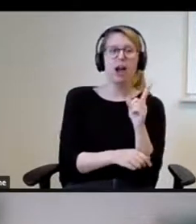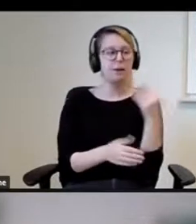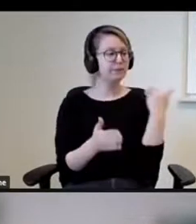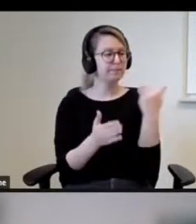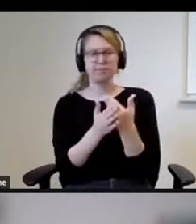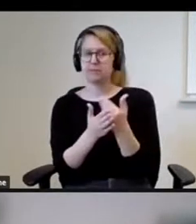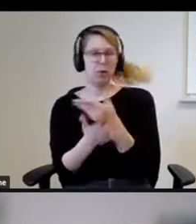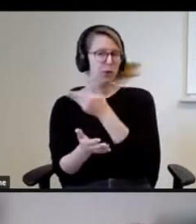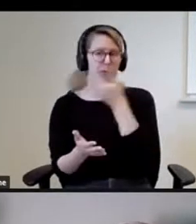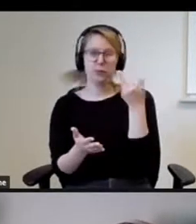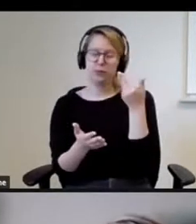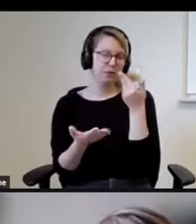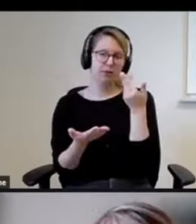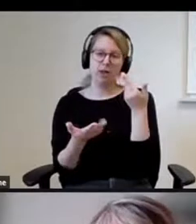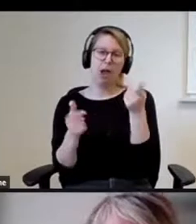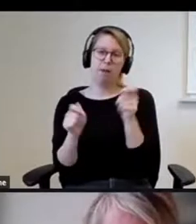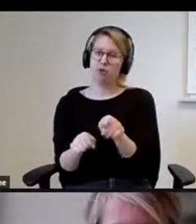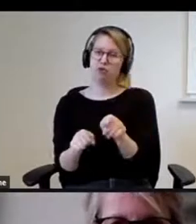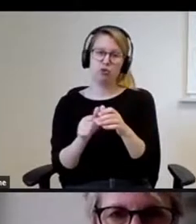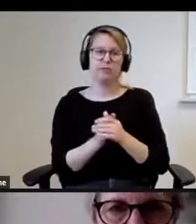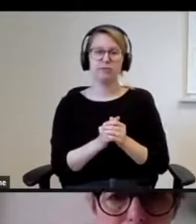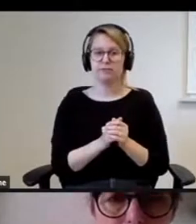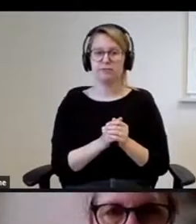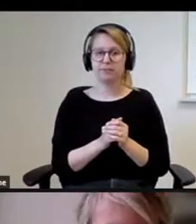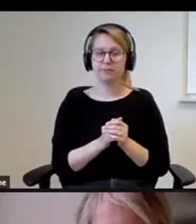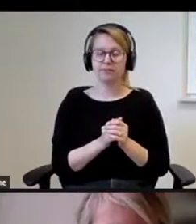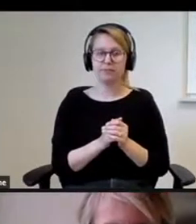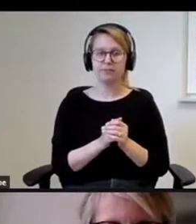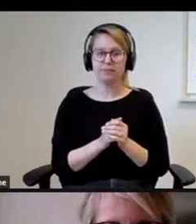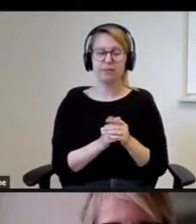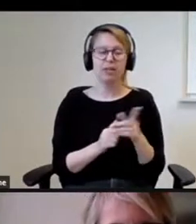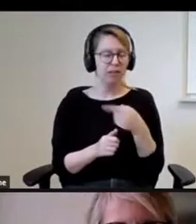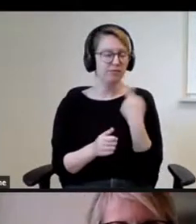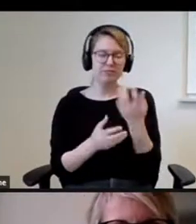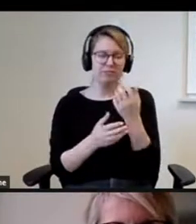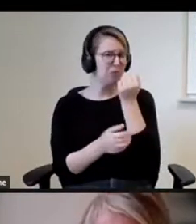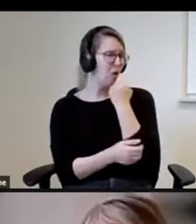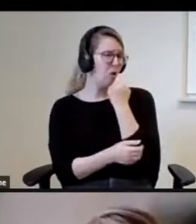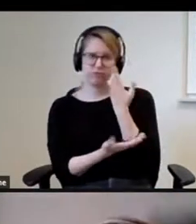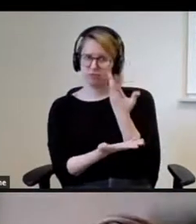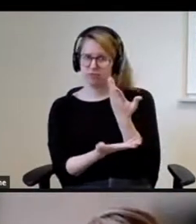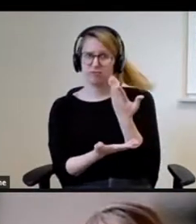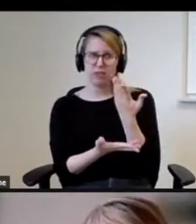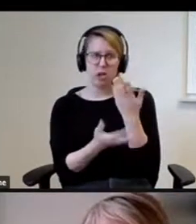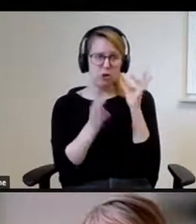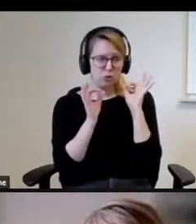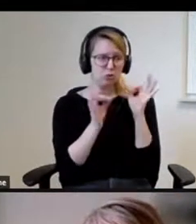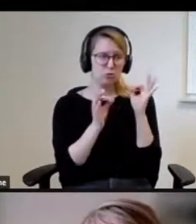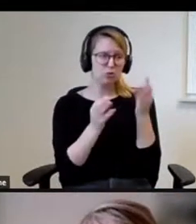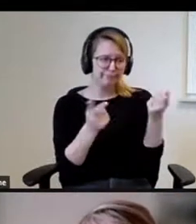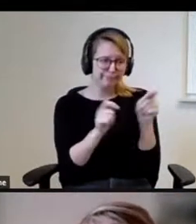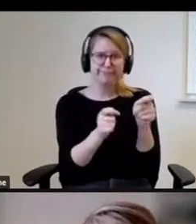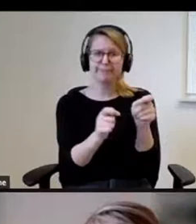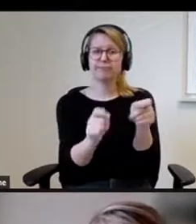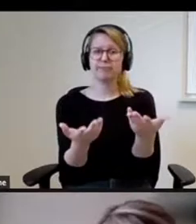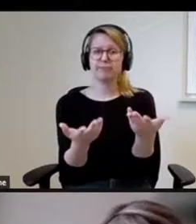das noch nicht da. Wir setzen ganz viele Hoffnungen daran, dass eben auch eine ganze